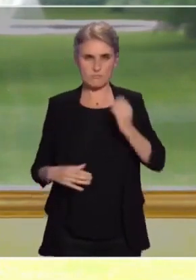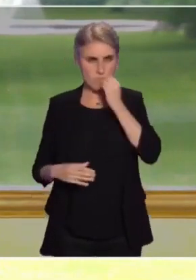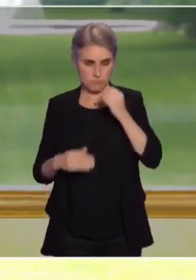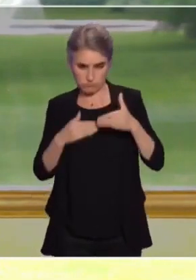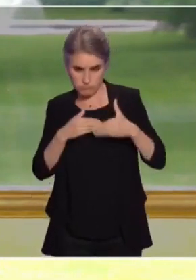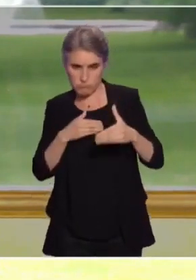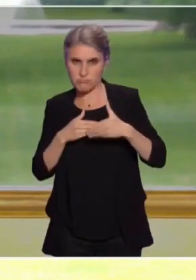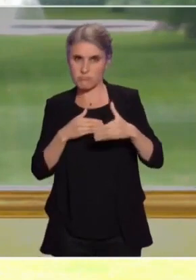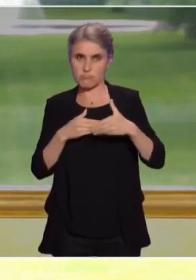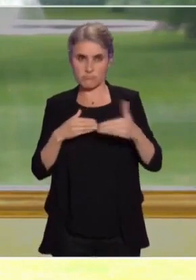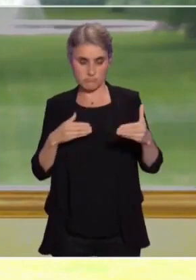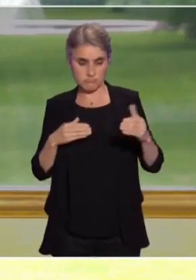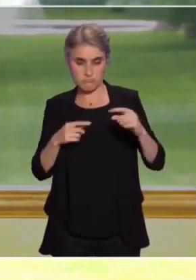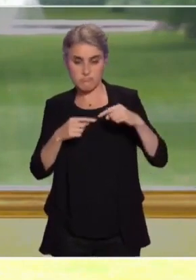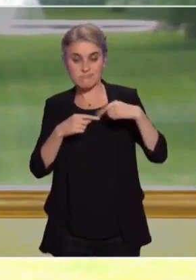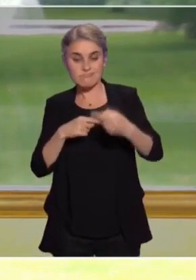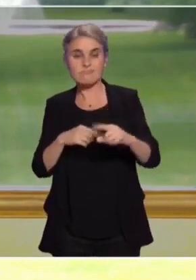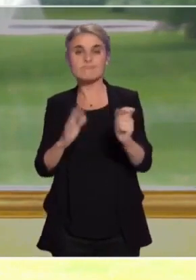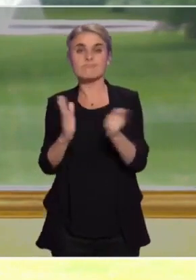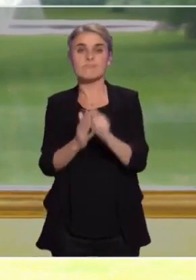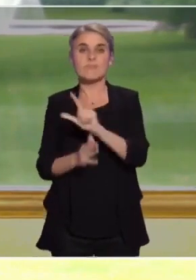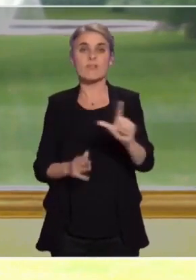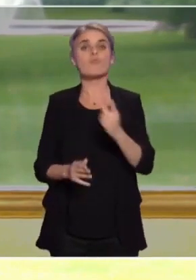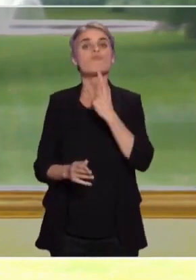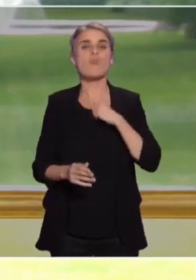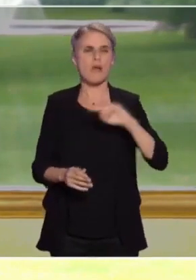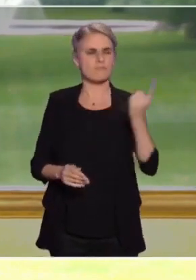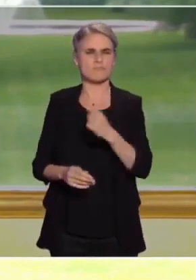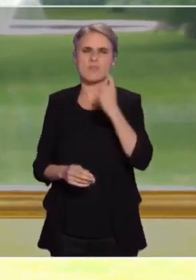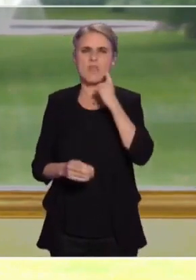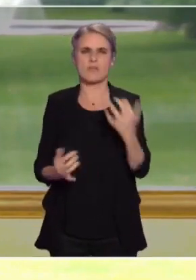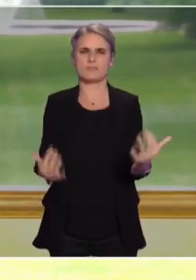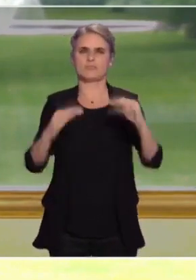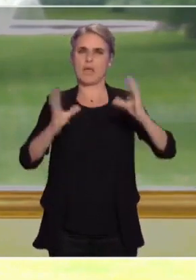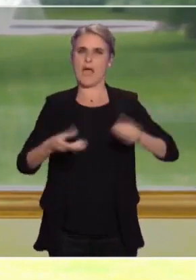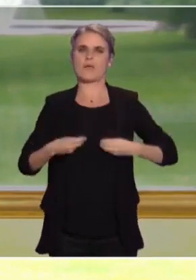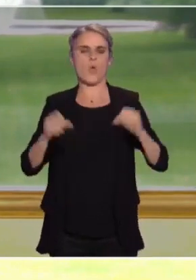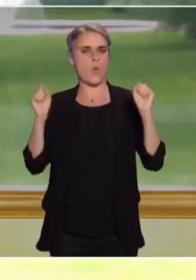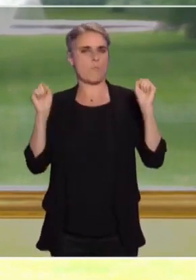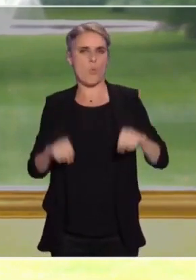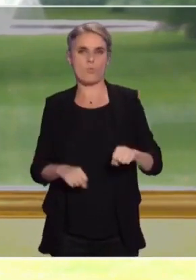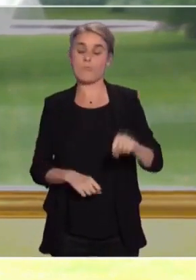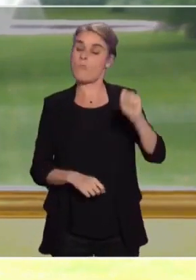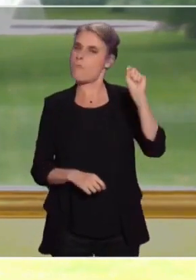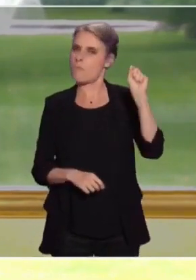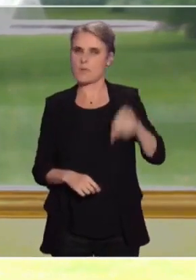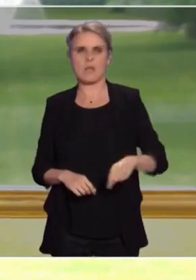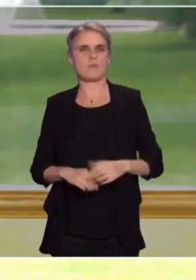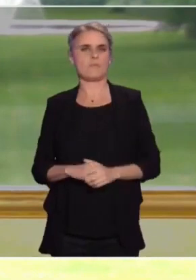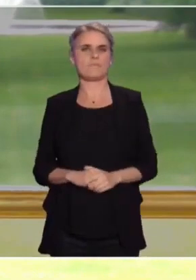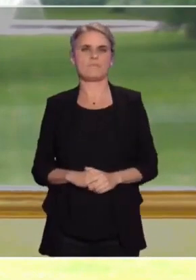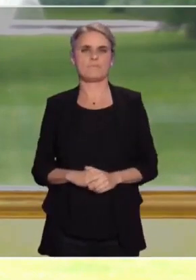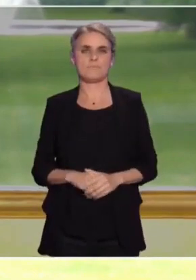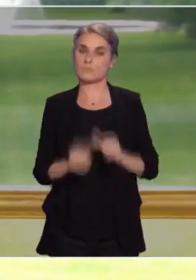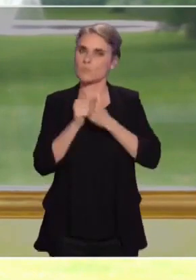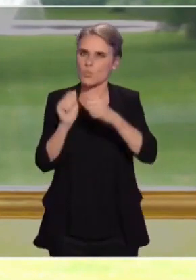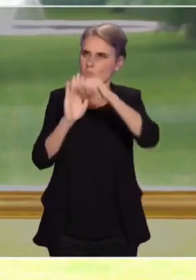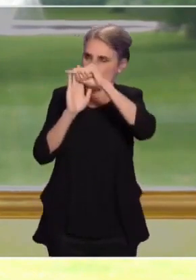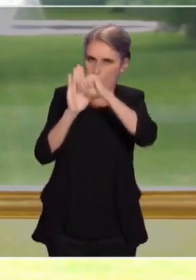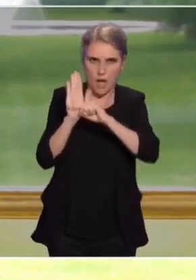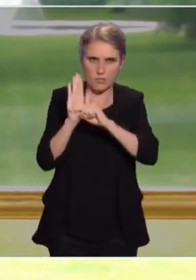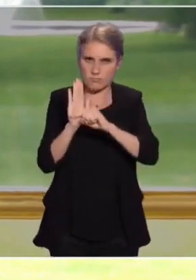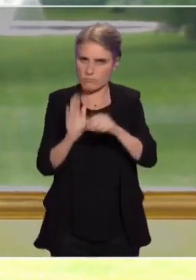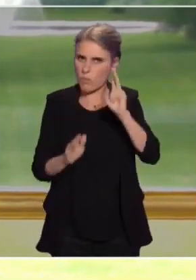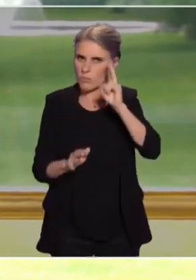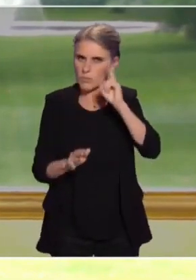accueillir à partir du 22 juin tous les élèves de manière obligatoire et selon les règles de présence